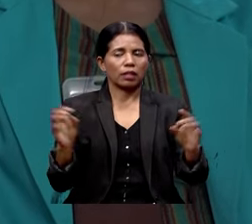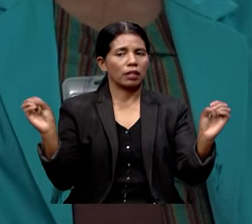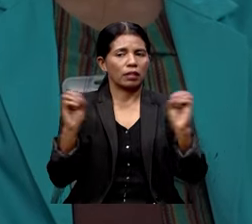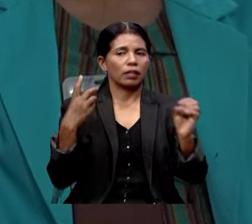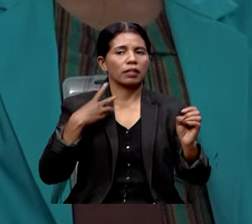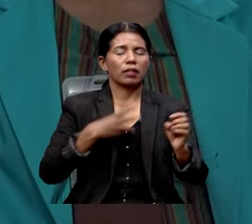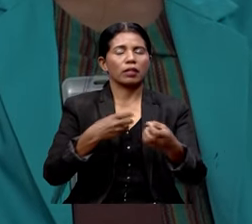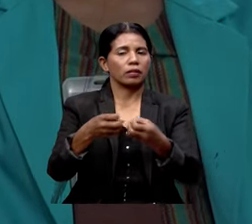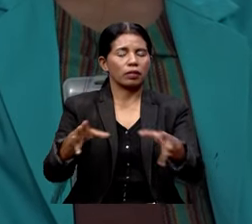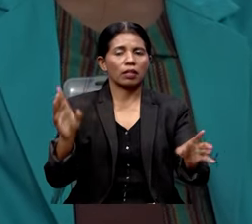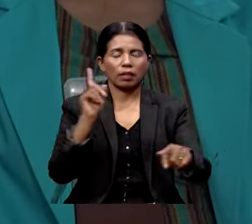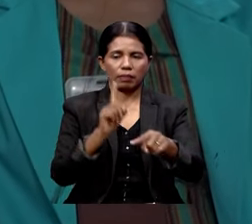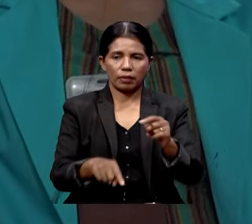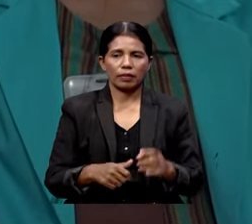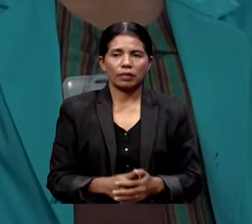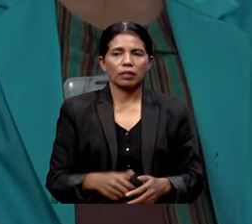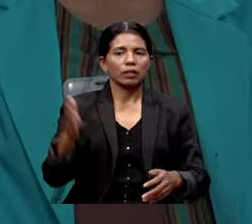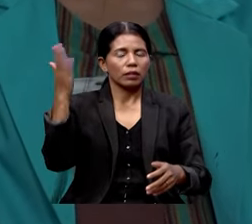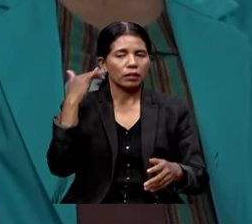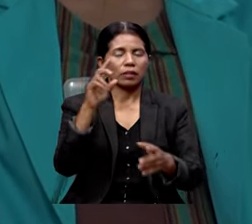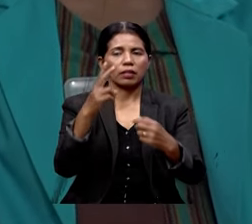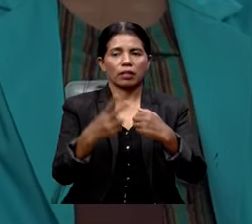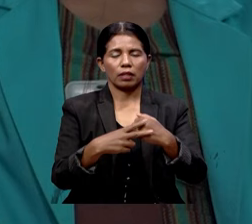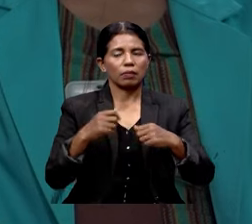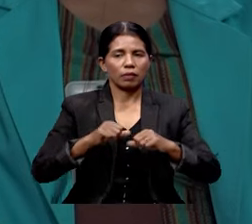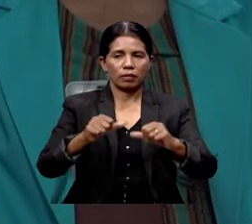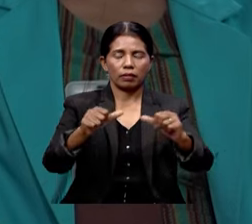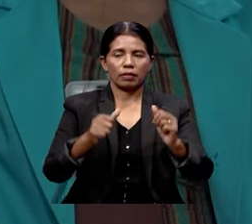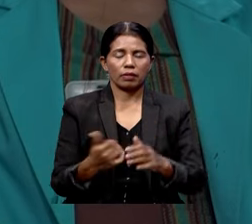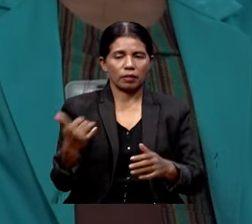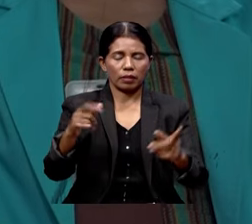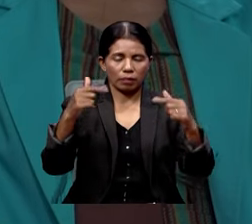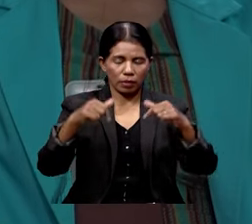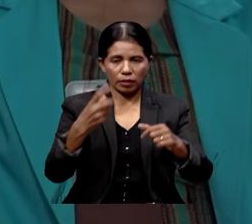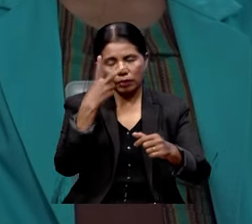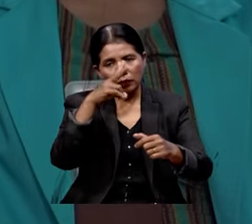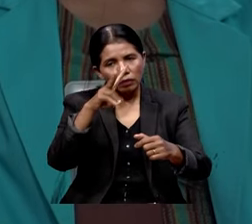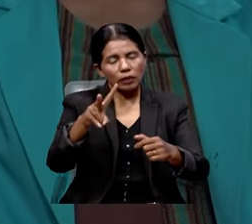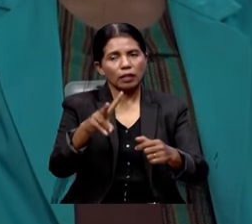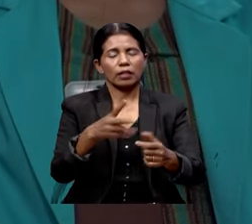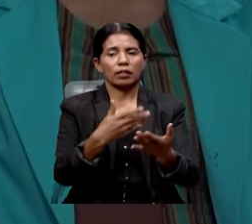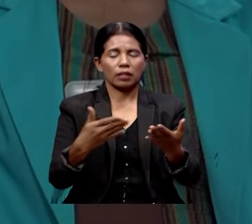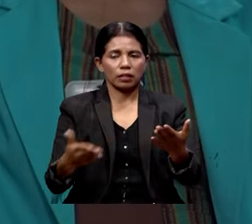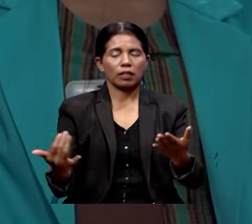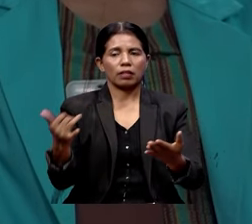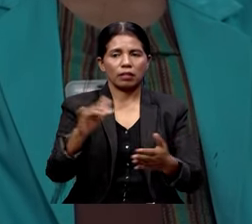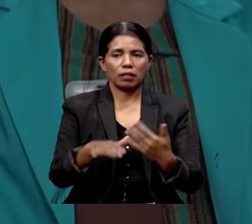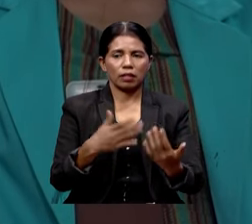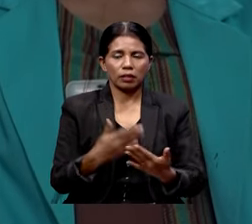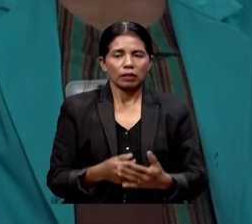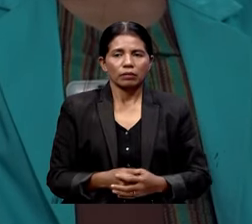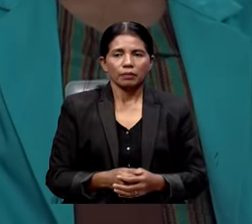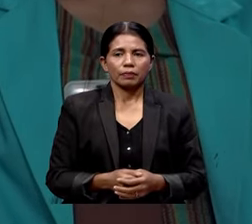usik mamurit musla bele ne tamba ulu sira he lebe ami kontinuare it sira mai han se kontrolu de it kontrolu seral de it